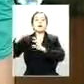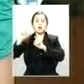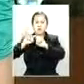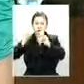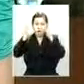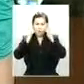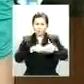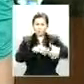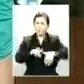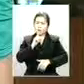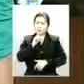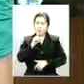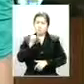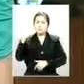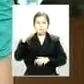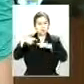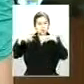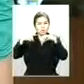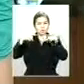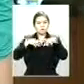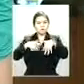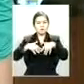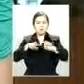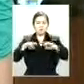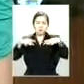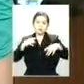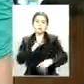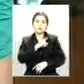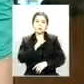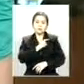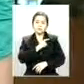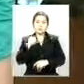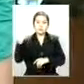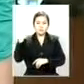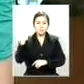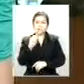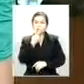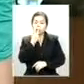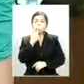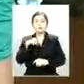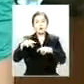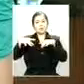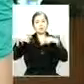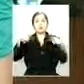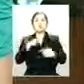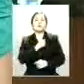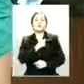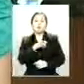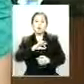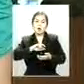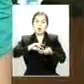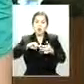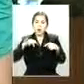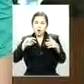ษ์วิจารณ์ถึงความไม่เหมาะสมแล้วก็มีความขัดแย้งที่เกิดขึ้นค่ะเนื่องจากอาจจะไม่เหมาะสมอย่างที่บอกไปแล้วก็มีการตีความที่คลา